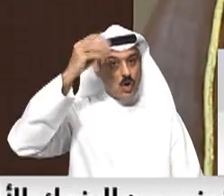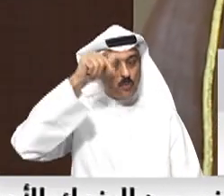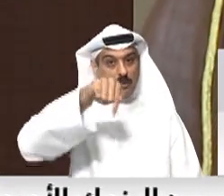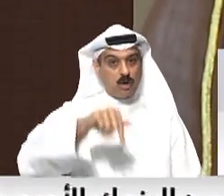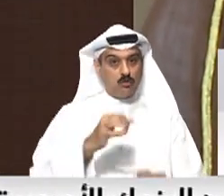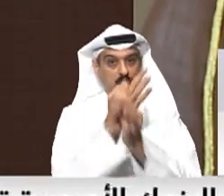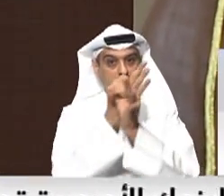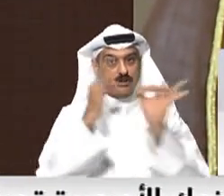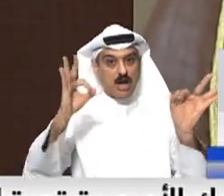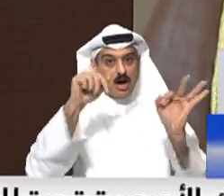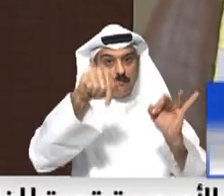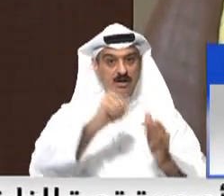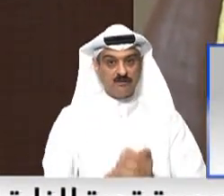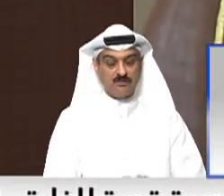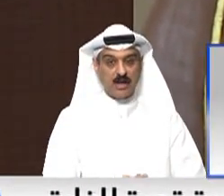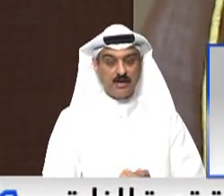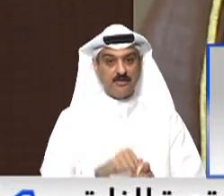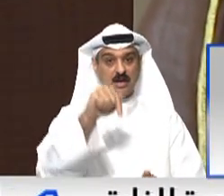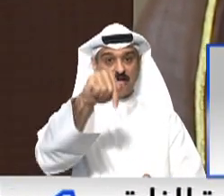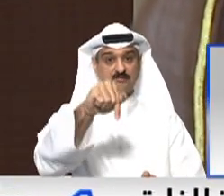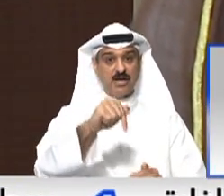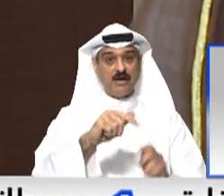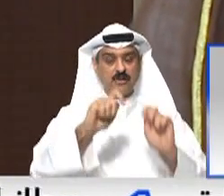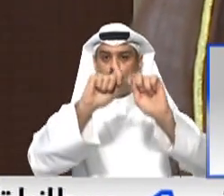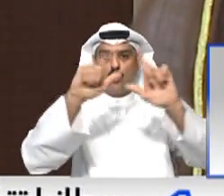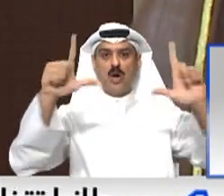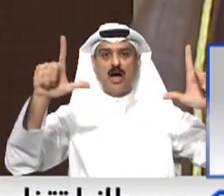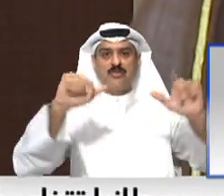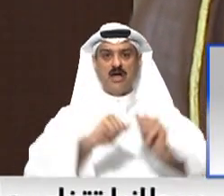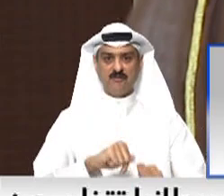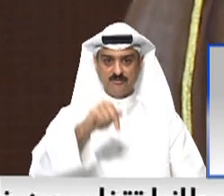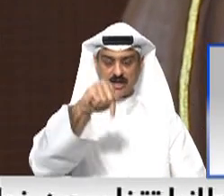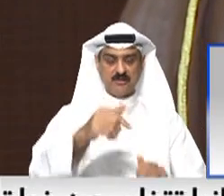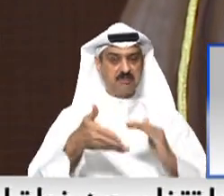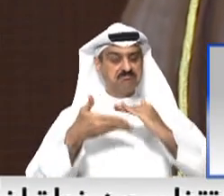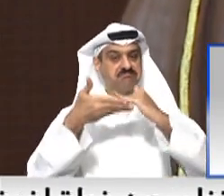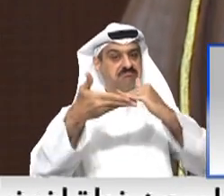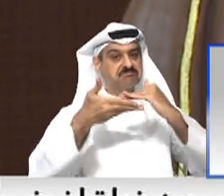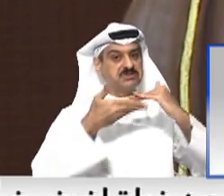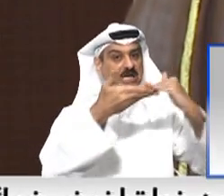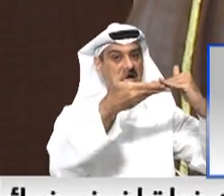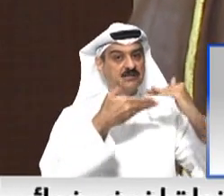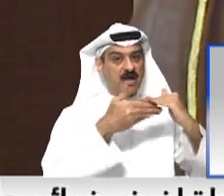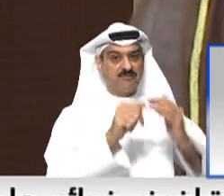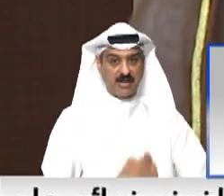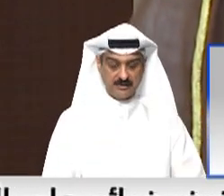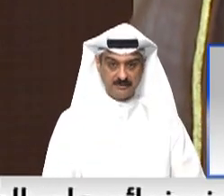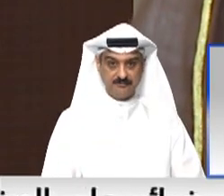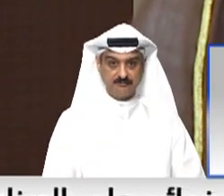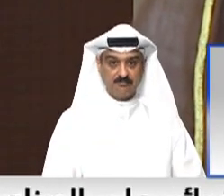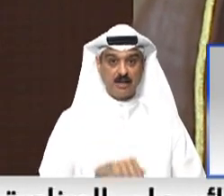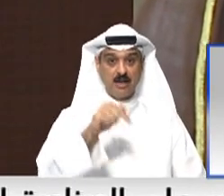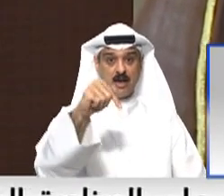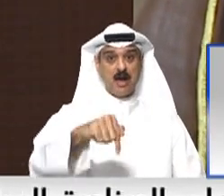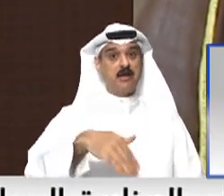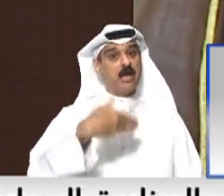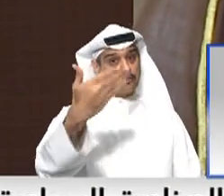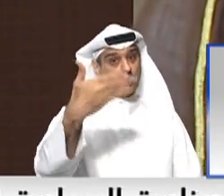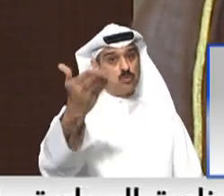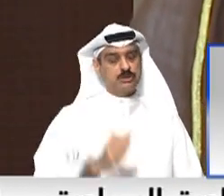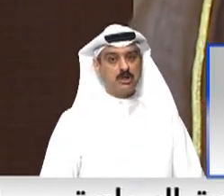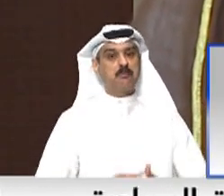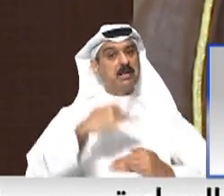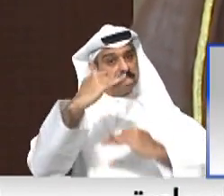نستطيع رصدها من خلال الأجهزة المتوفرة حاليا لدينا في الإدارة العامة للطيران المدني، ونسعى مستقبلا